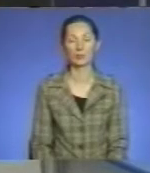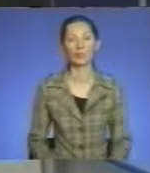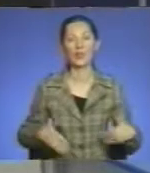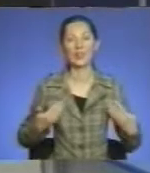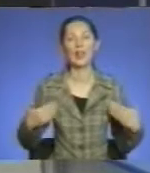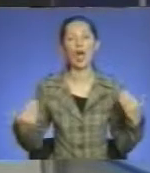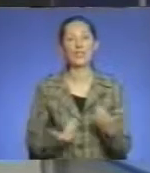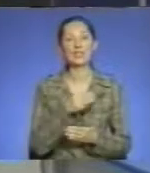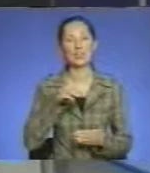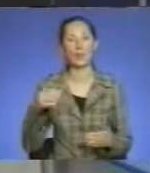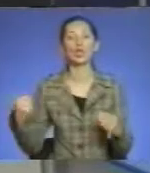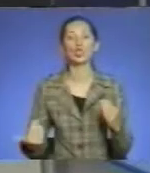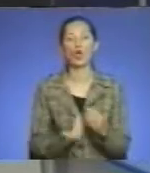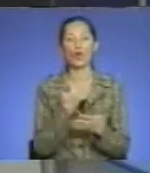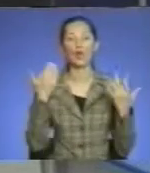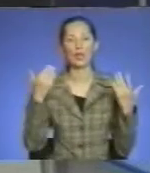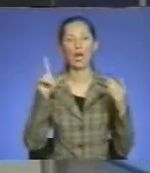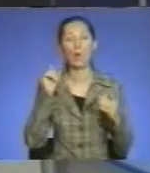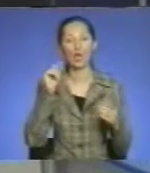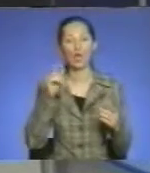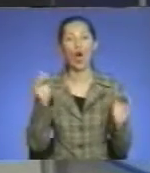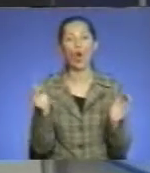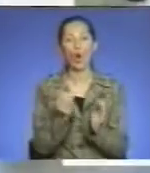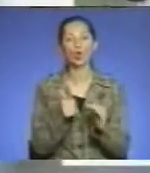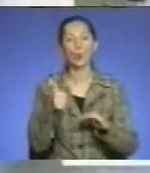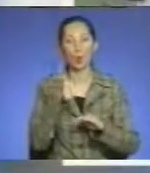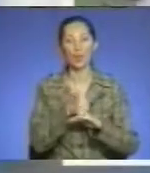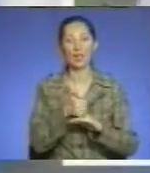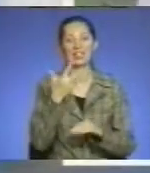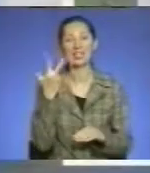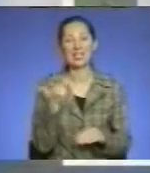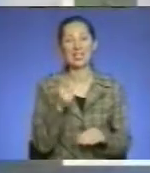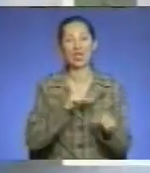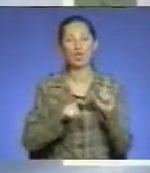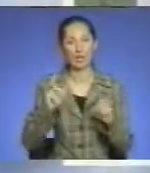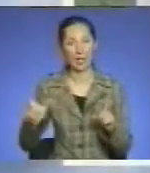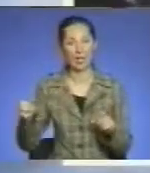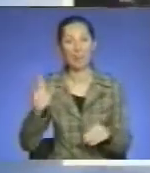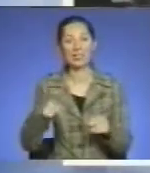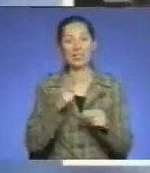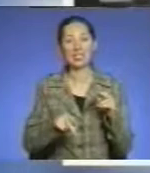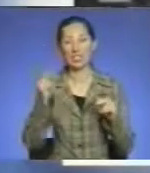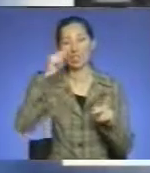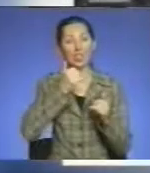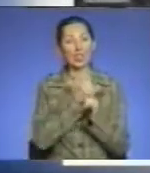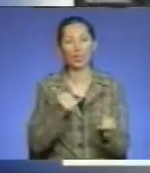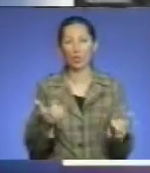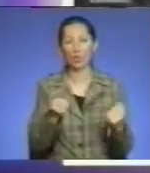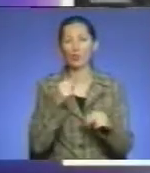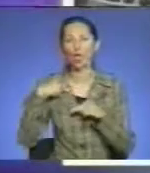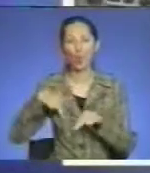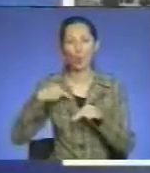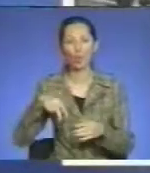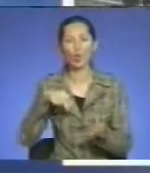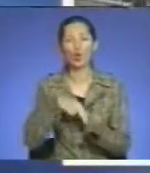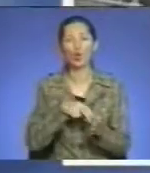Вітаю, Вісті, ти тебе з новинами вихідних та понеділка. Коротко про головне. Третина студентів після закінчення навчання не можуть отримати роботу і стають